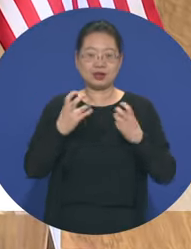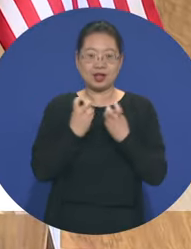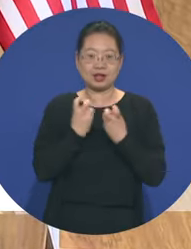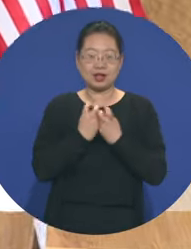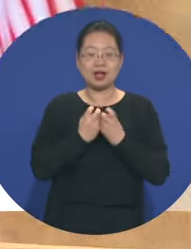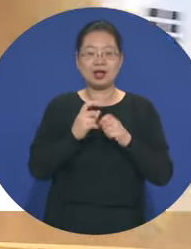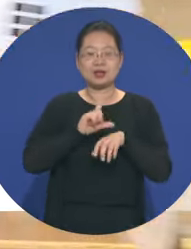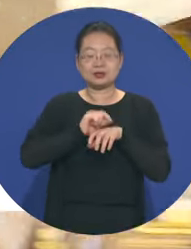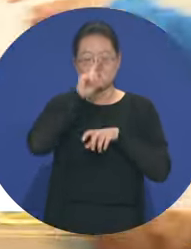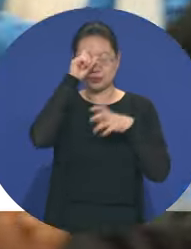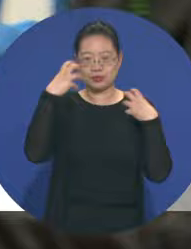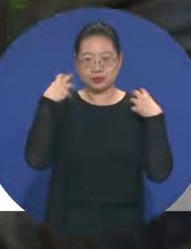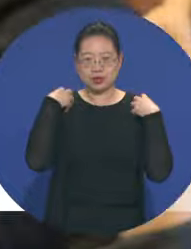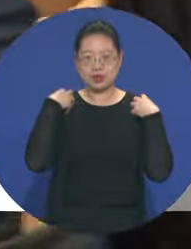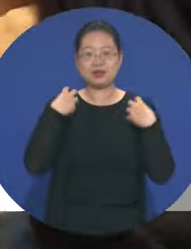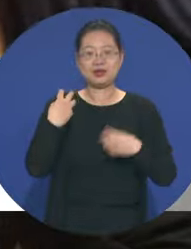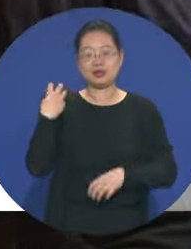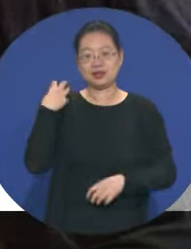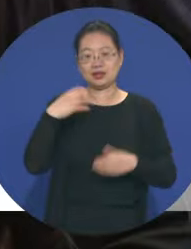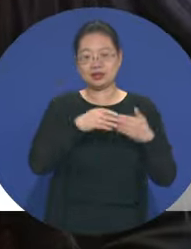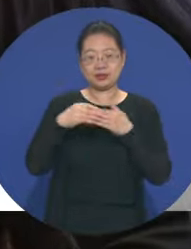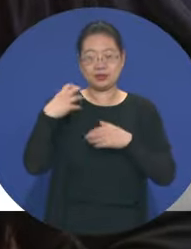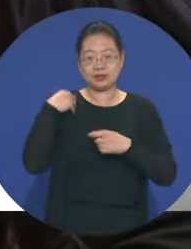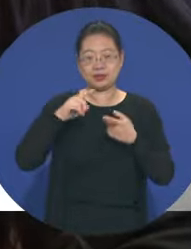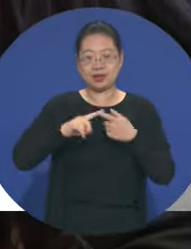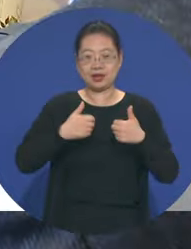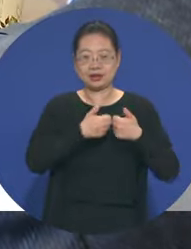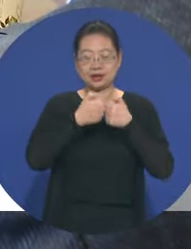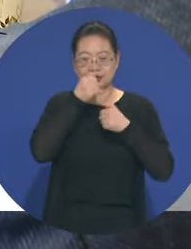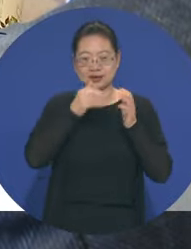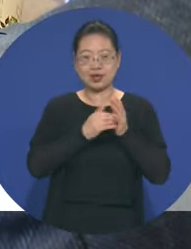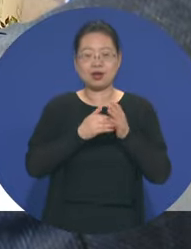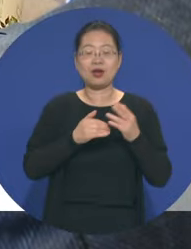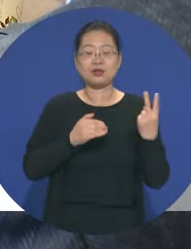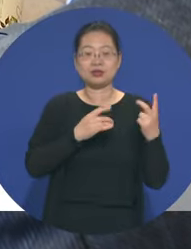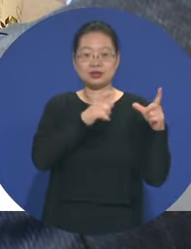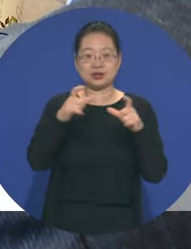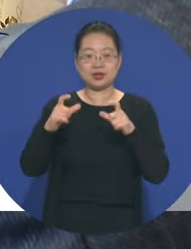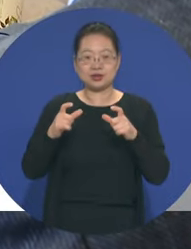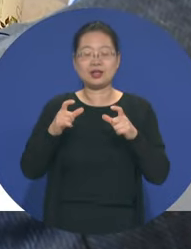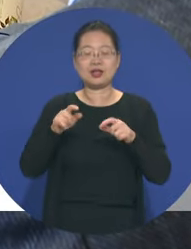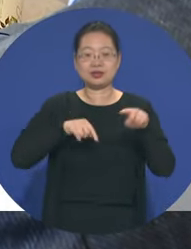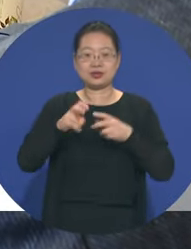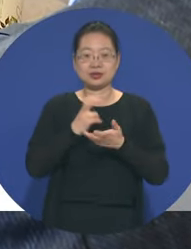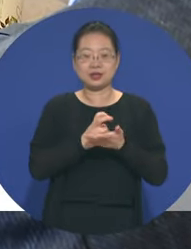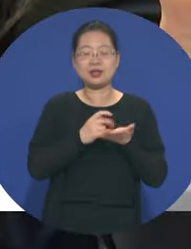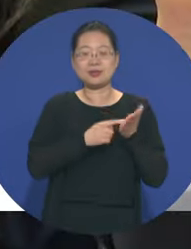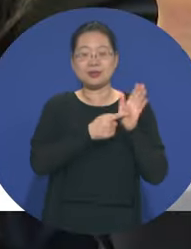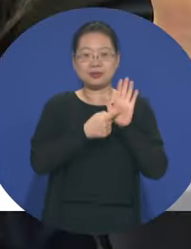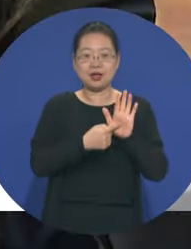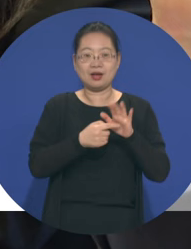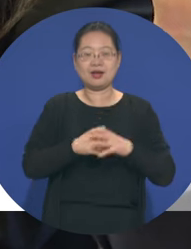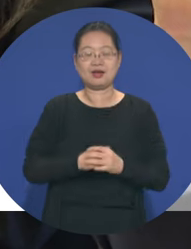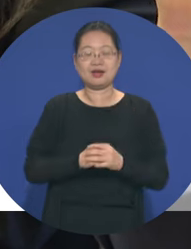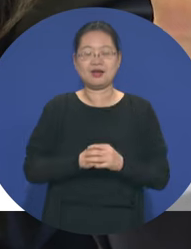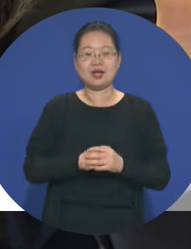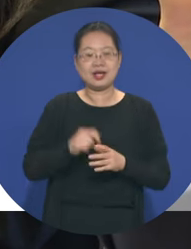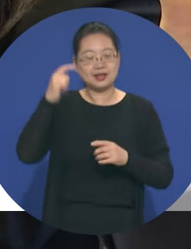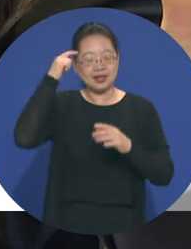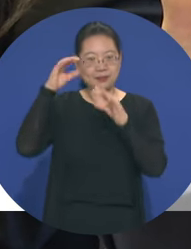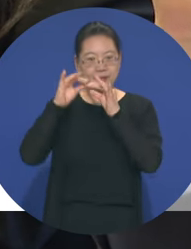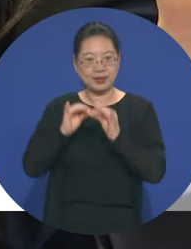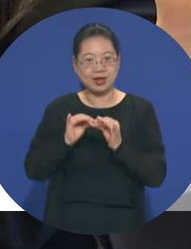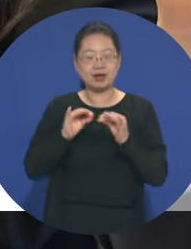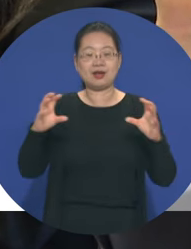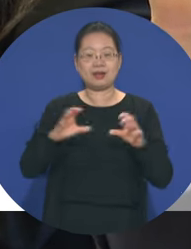역할을 주제로 의견을 나눴습니다 양측은 두 지역의 기후대응 정책을 소개하며 기후위기 공동대응의 인식을 같이하고